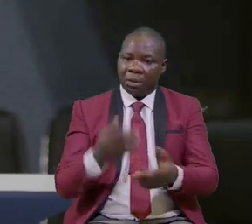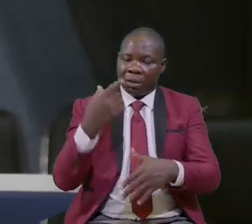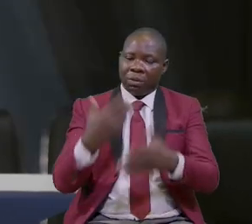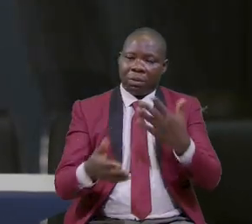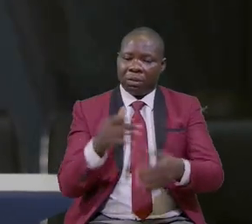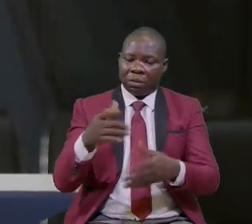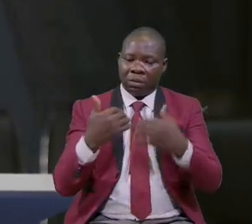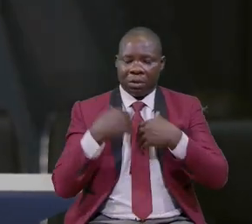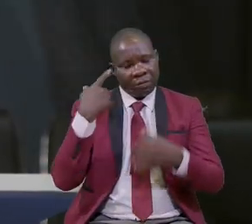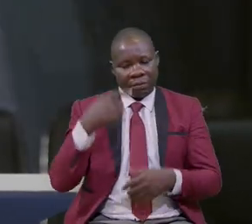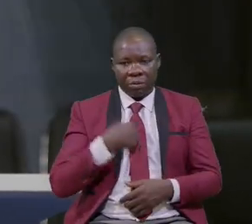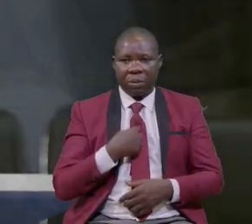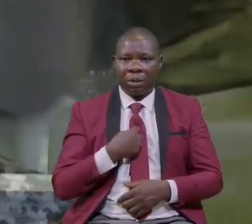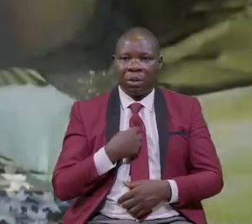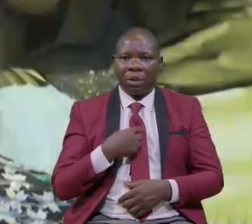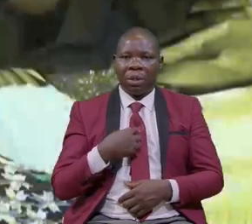tu as pour moi,